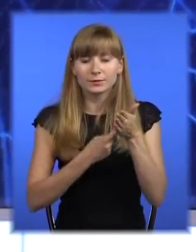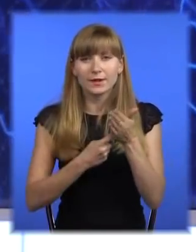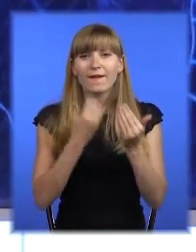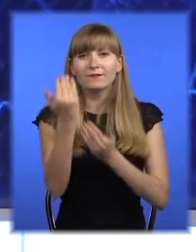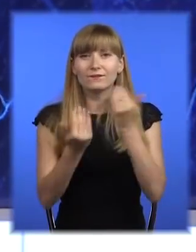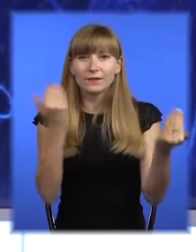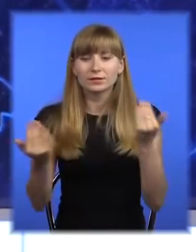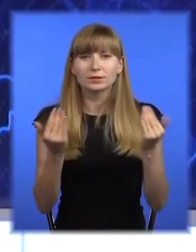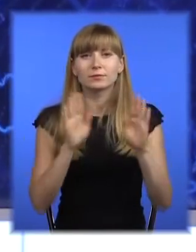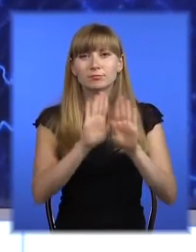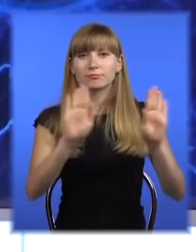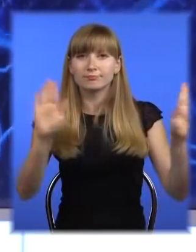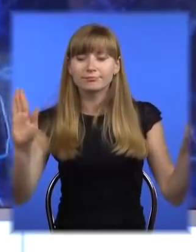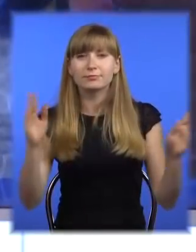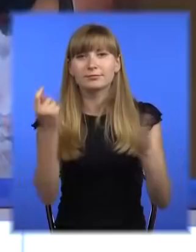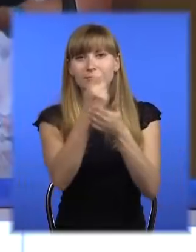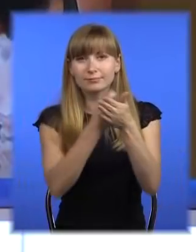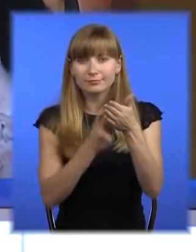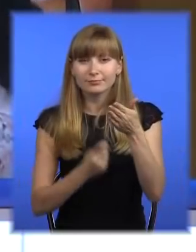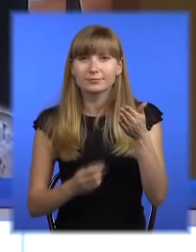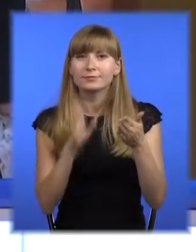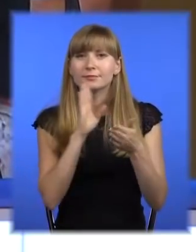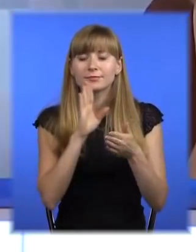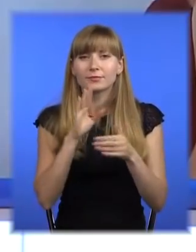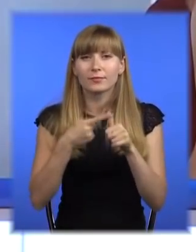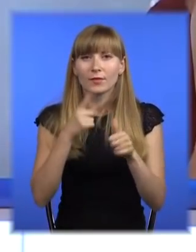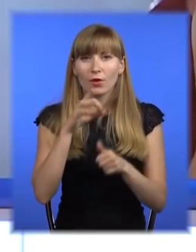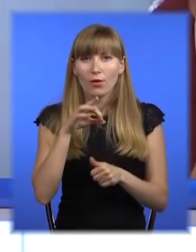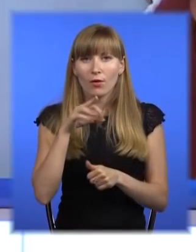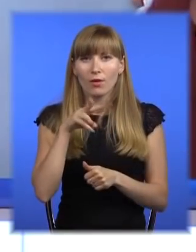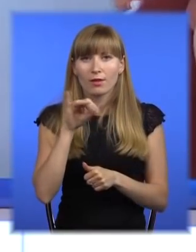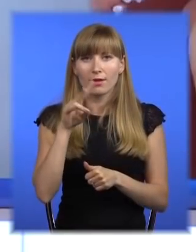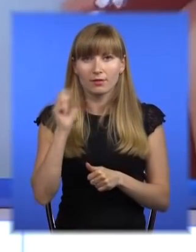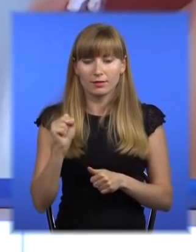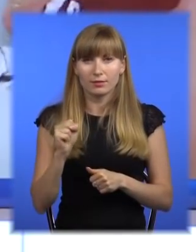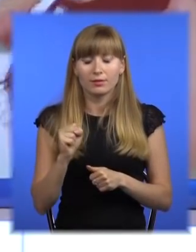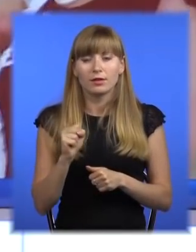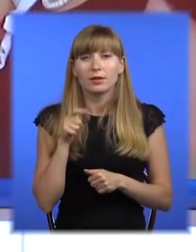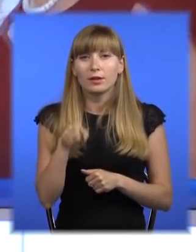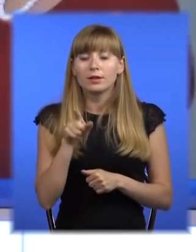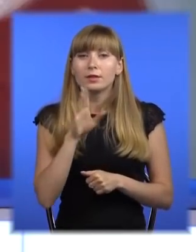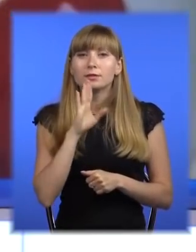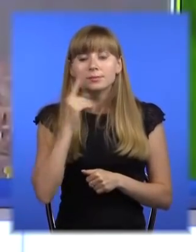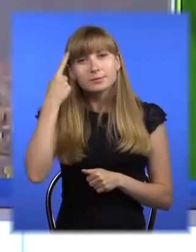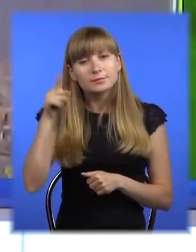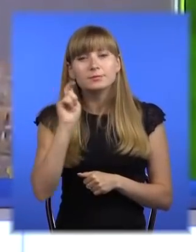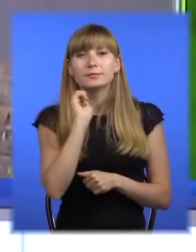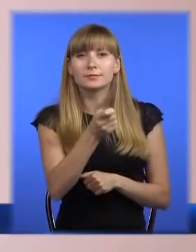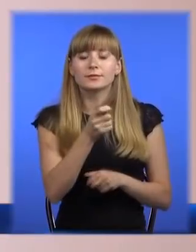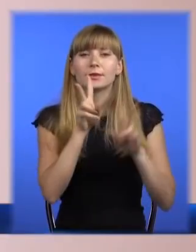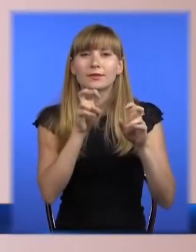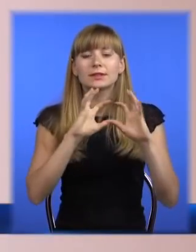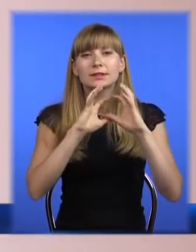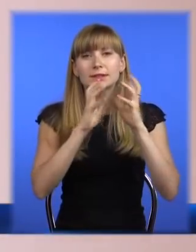Живе мистецтво. У виставковій залі відкрили виставку анімалістичних картин художниці Олени Плотнікової. Автор експонатів назвала